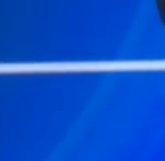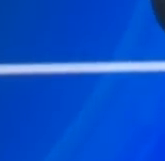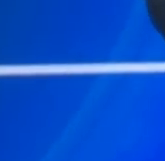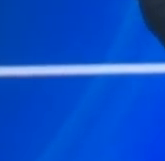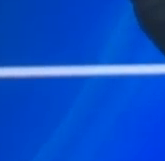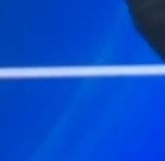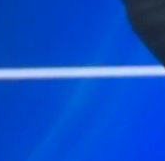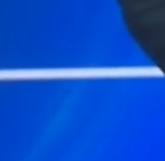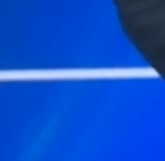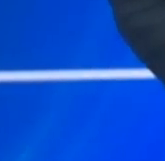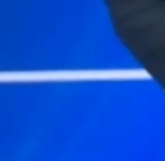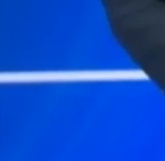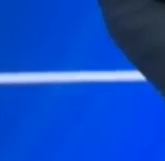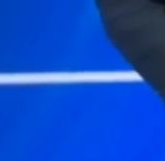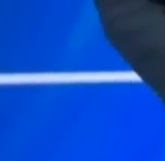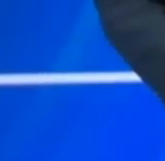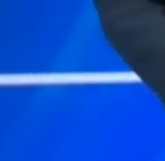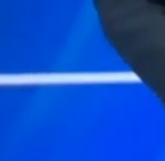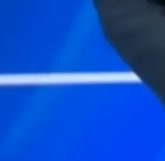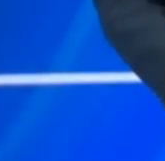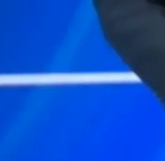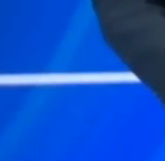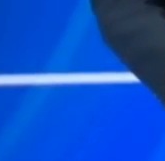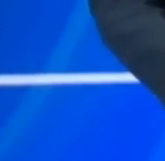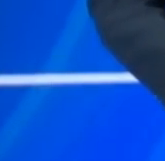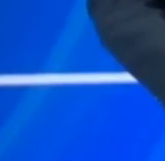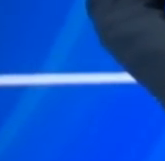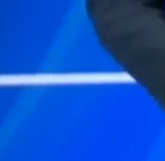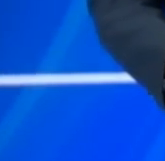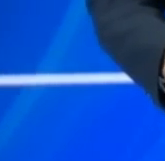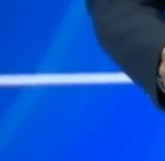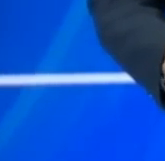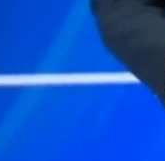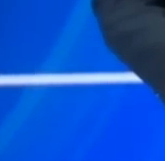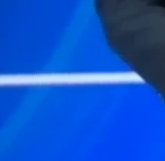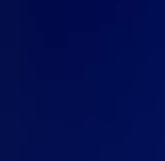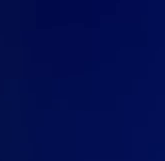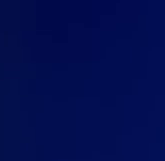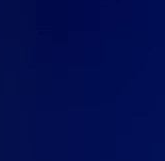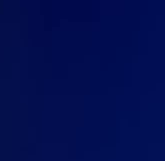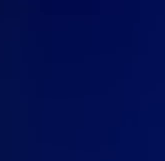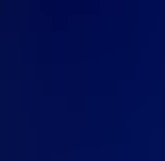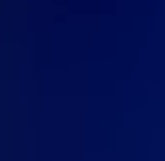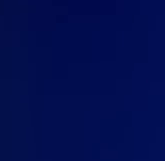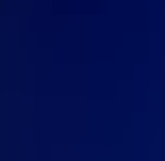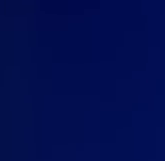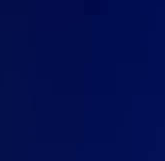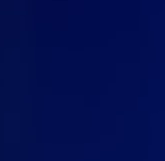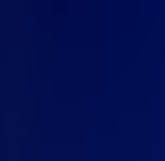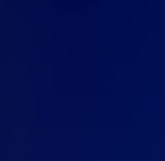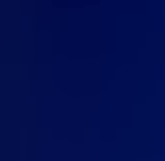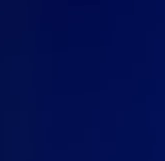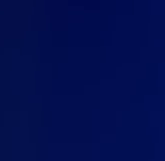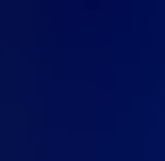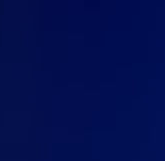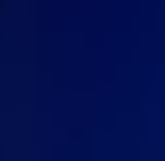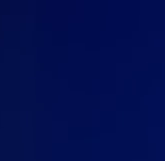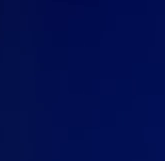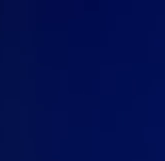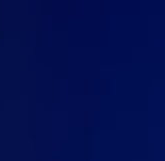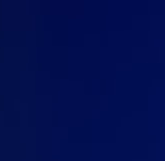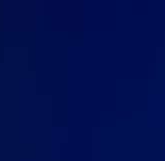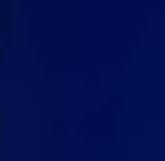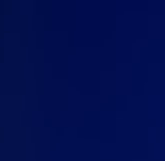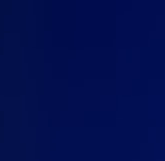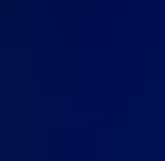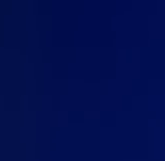At yan iga ng mga balitang ating sinaksihan. Ako naman Arnold Clavio. Ito ang inyong Liga ng Katotohanan. Ako po si Pia Arcangel. Hanggang